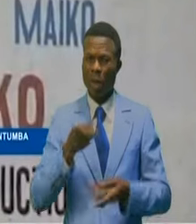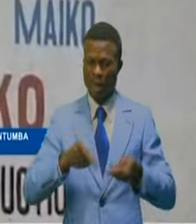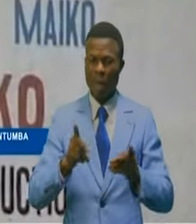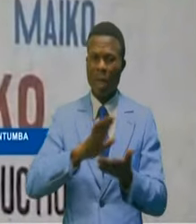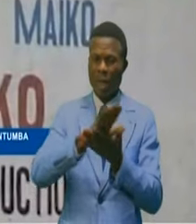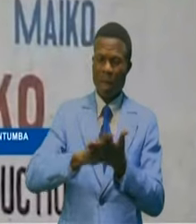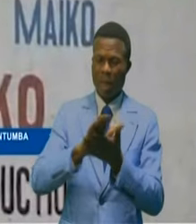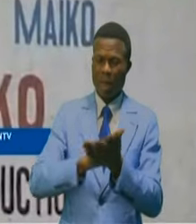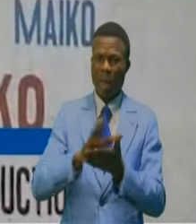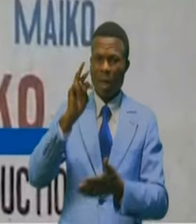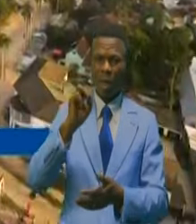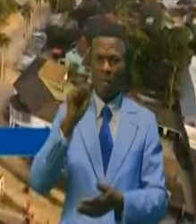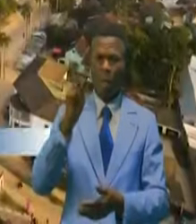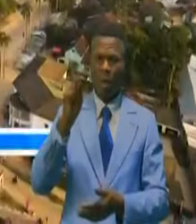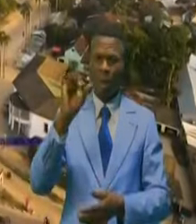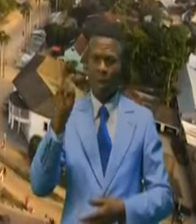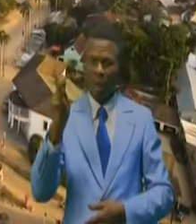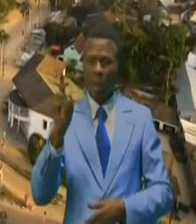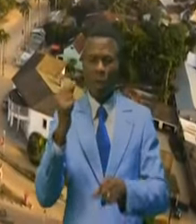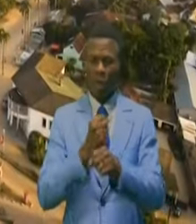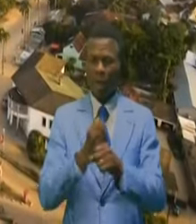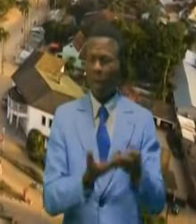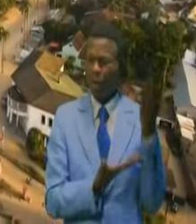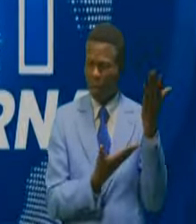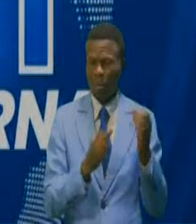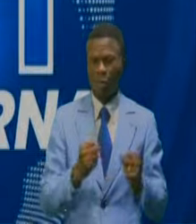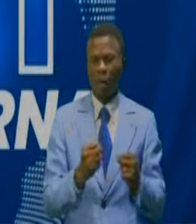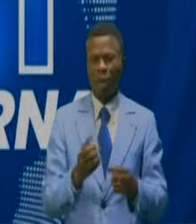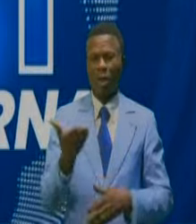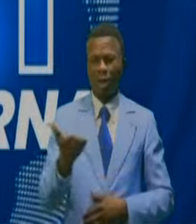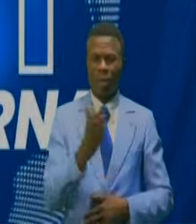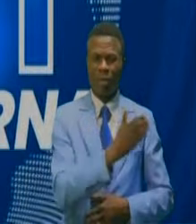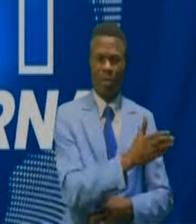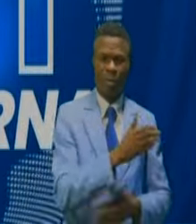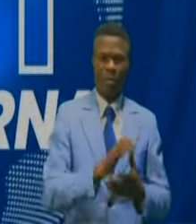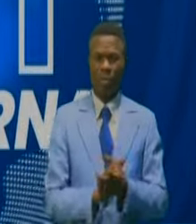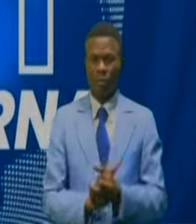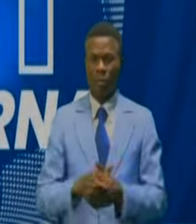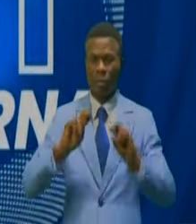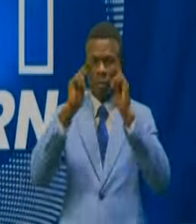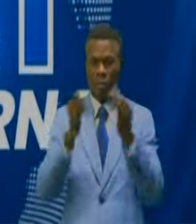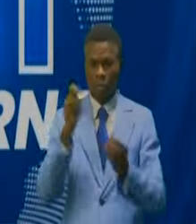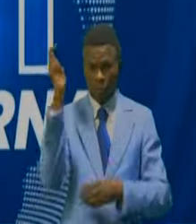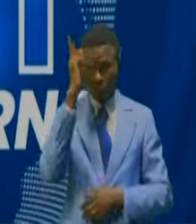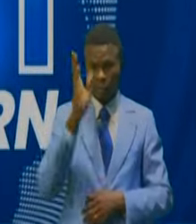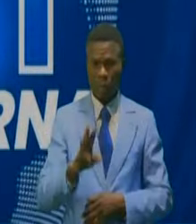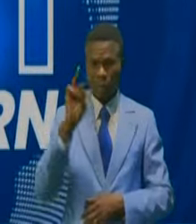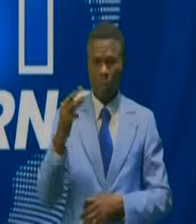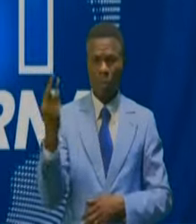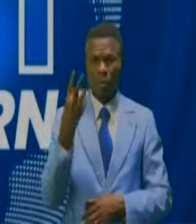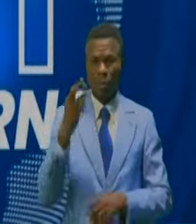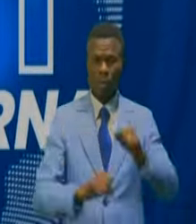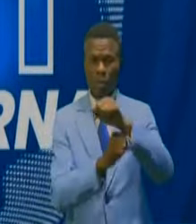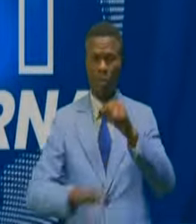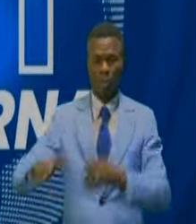cimenterie de Maïko de fonctionner en plein régime. Le mouvement terroriste M23